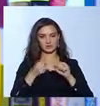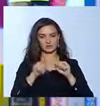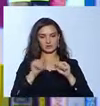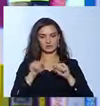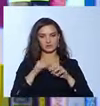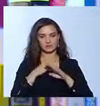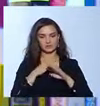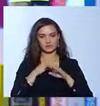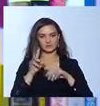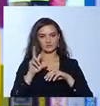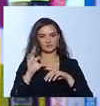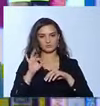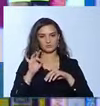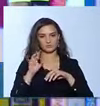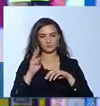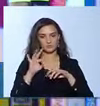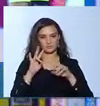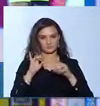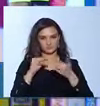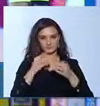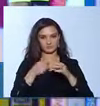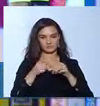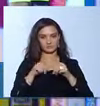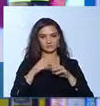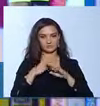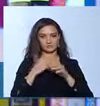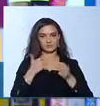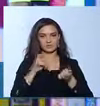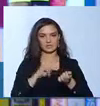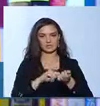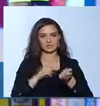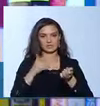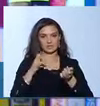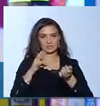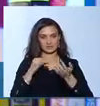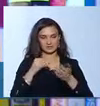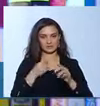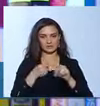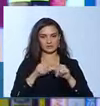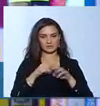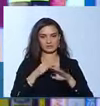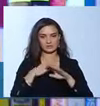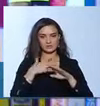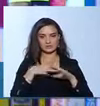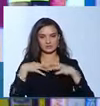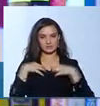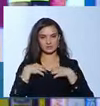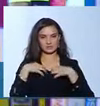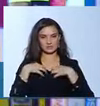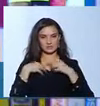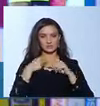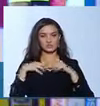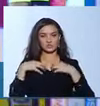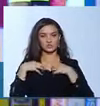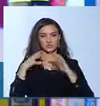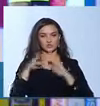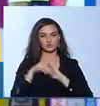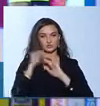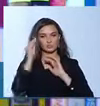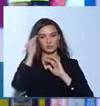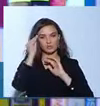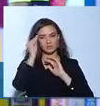არის ჰორმონები, ეს არის გენები, ეს გახლავთ სტრესი, ნუ სტრესში